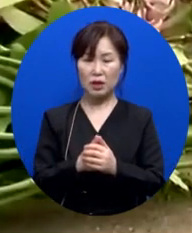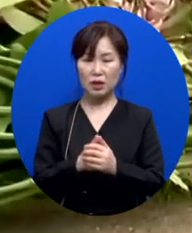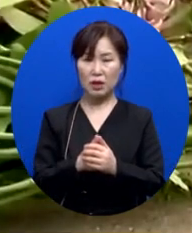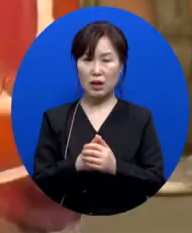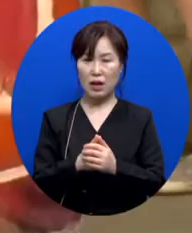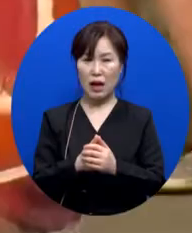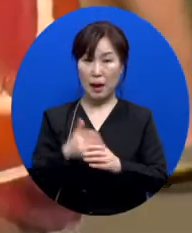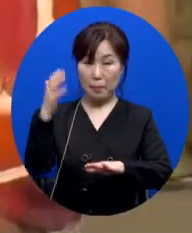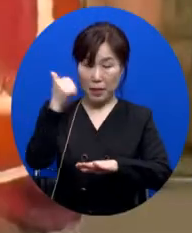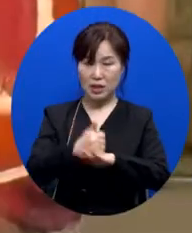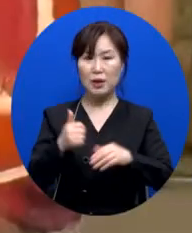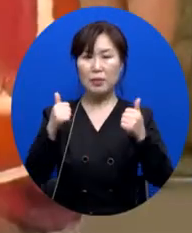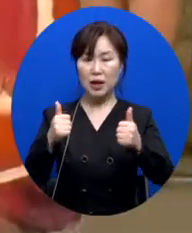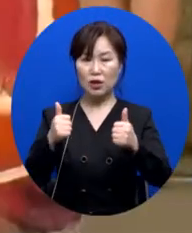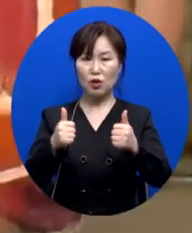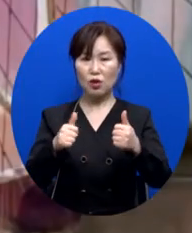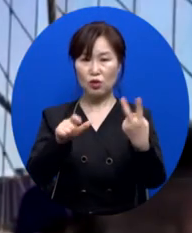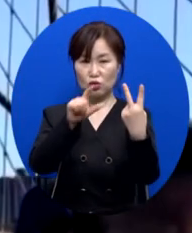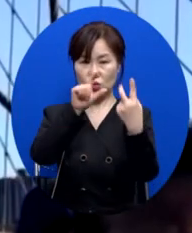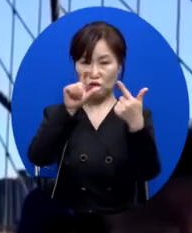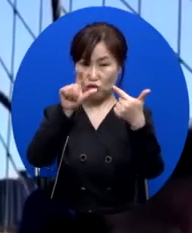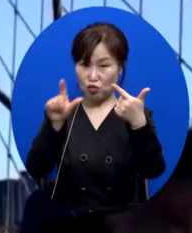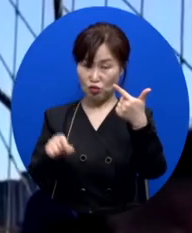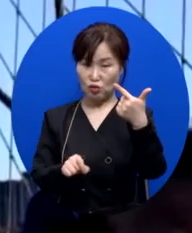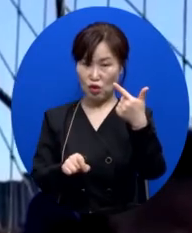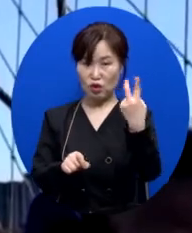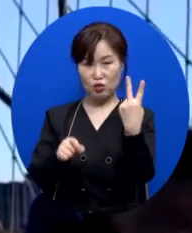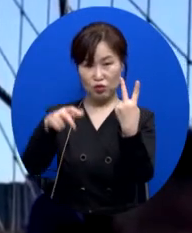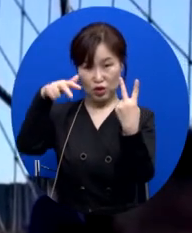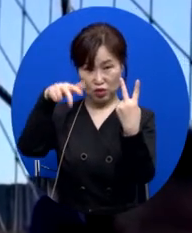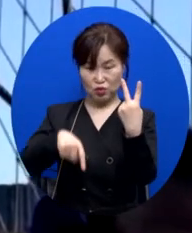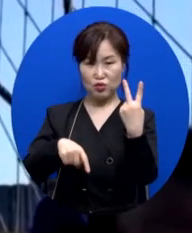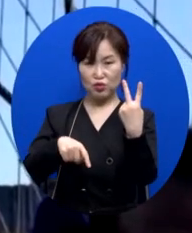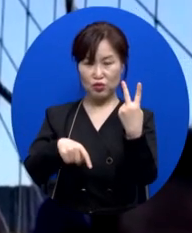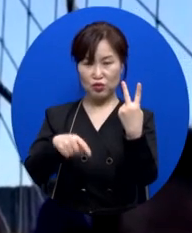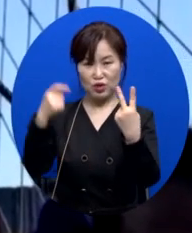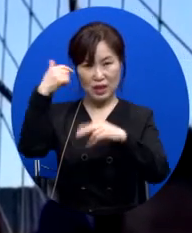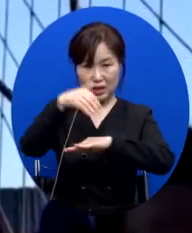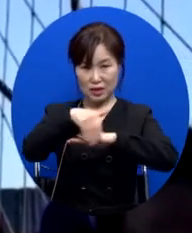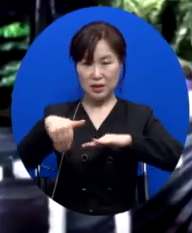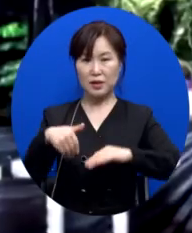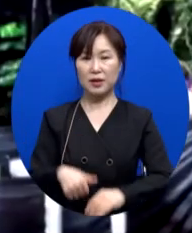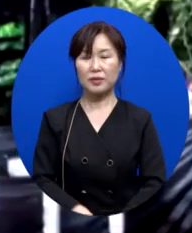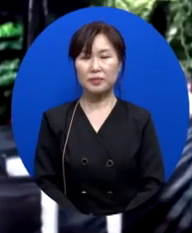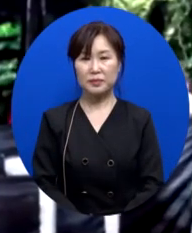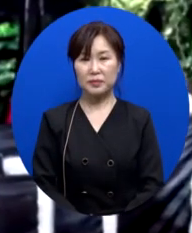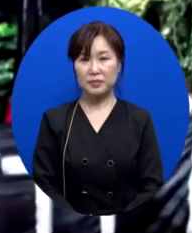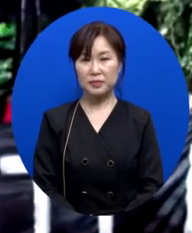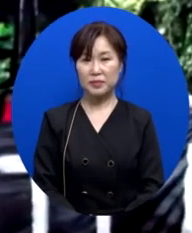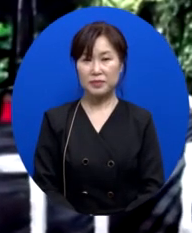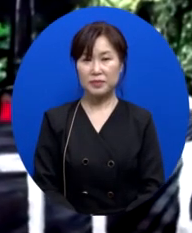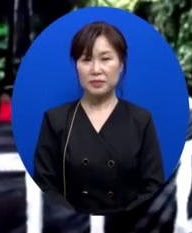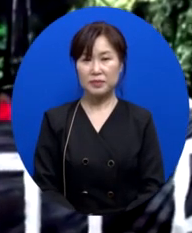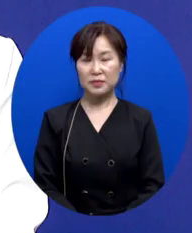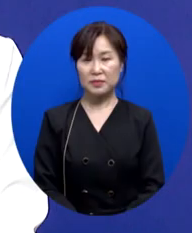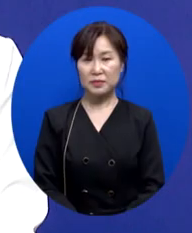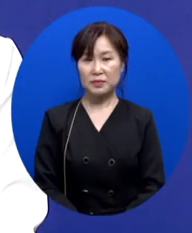최종 판결에 오는 6월 둘째주에 내려질 예정입니다 실제 시 뉴 스 2의 아십니다